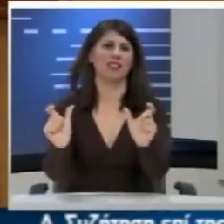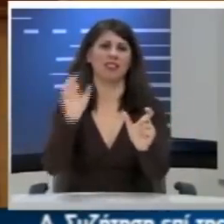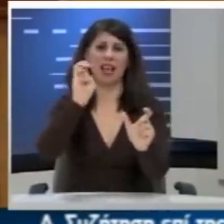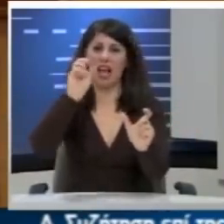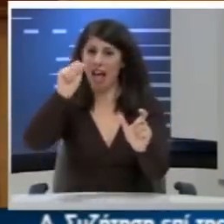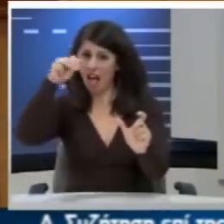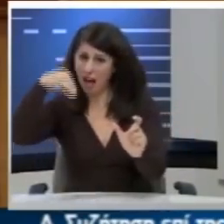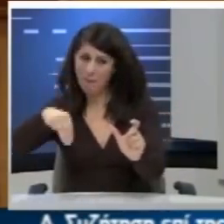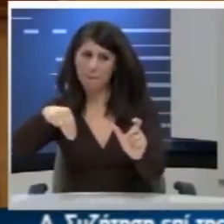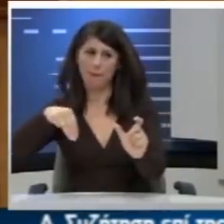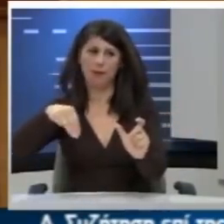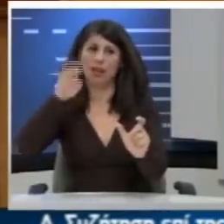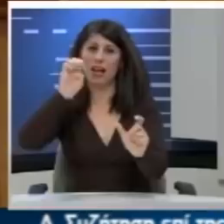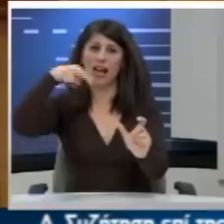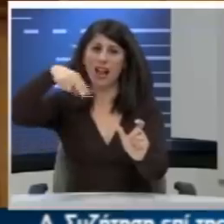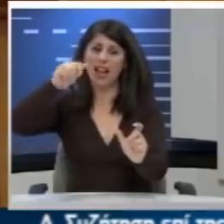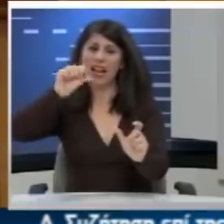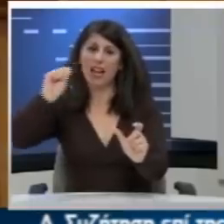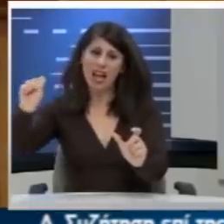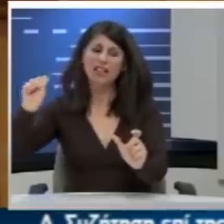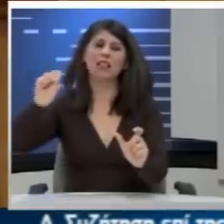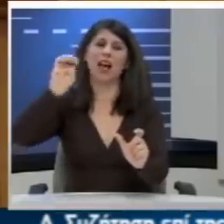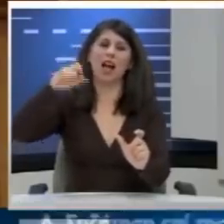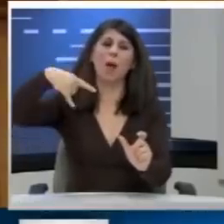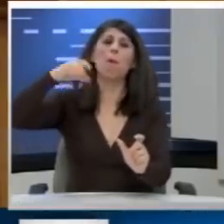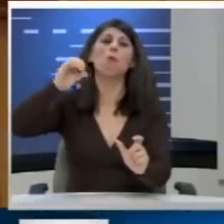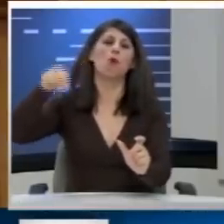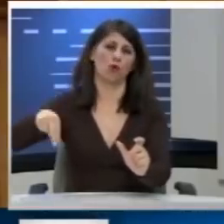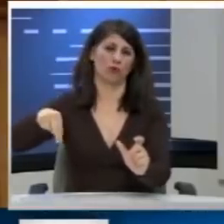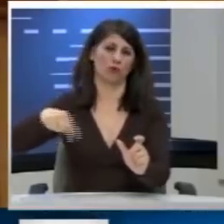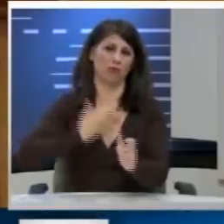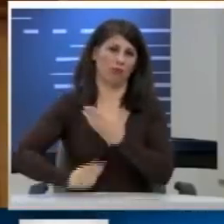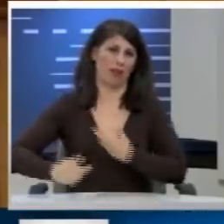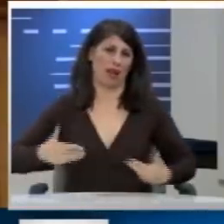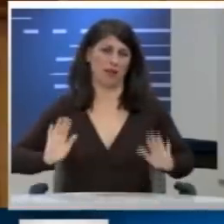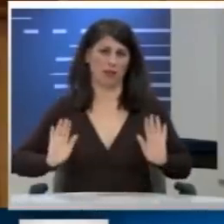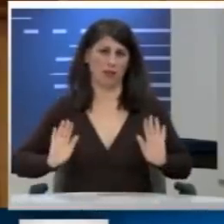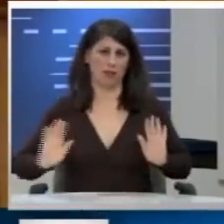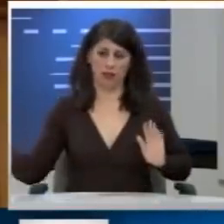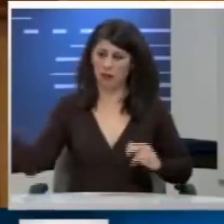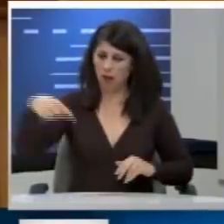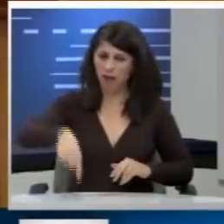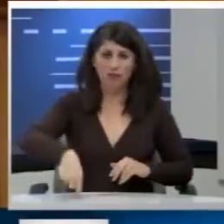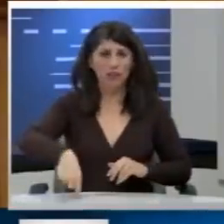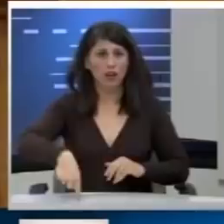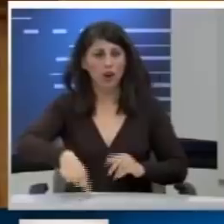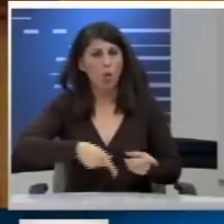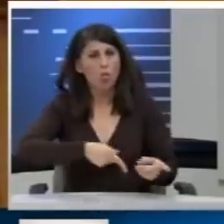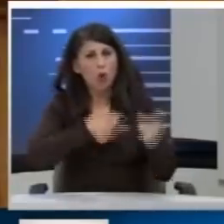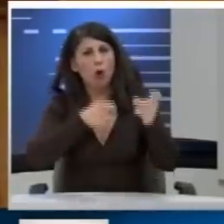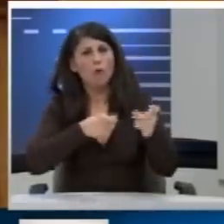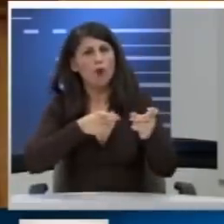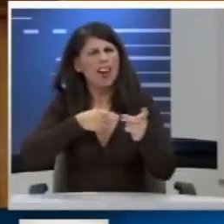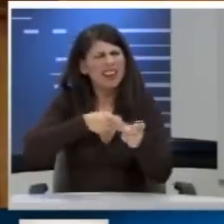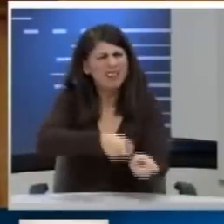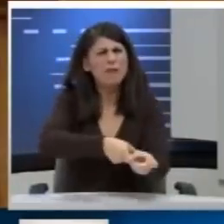ΕΑΜ, του ΕΛΑΣ της ΕΠΟΝ. Και έρχονται σε αυτή την αίθουσα οι δολοφόνοι